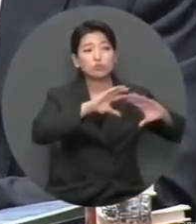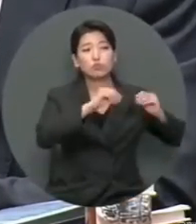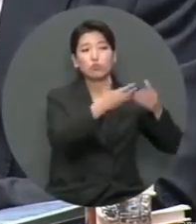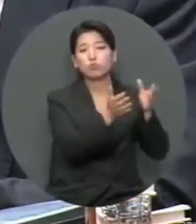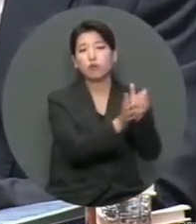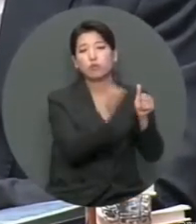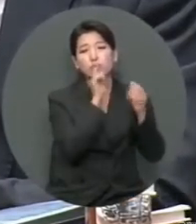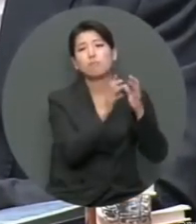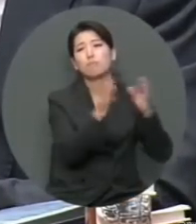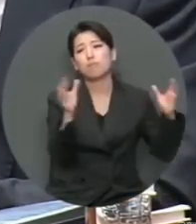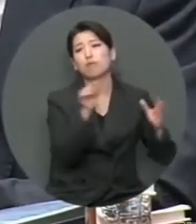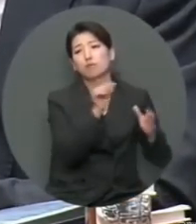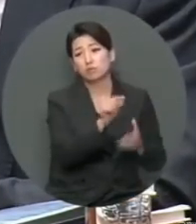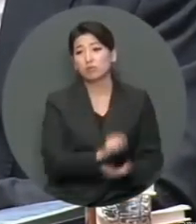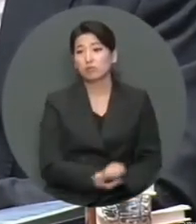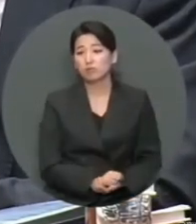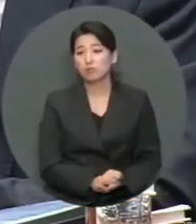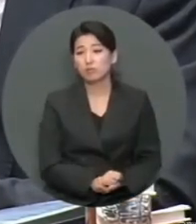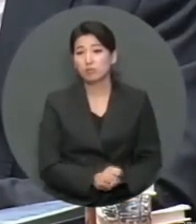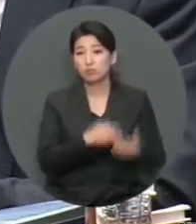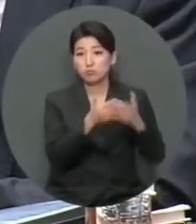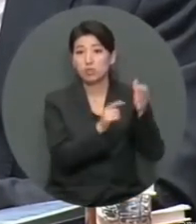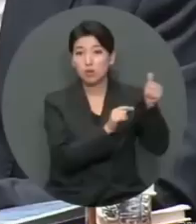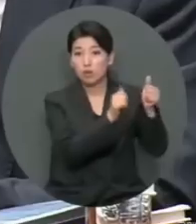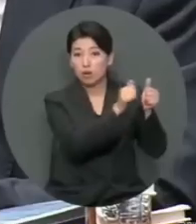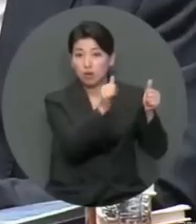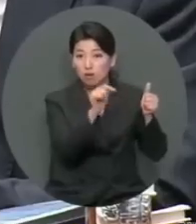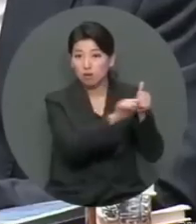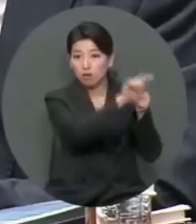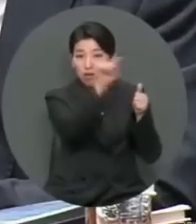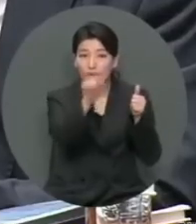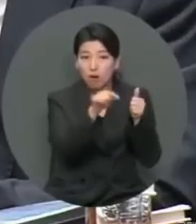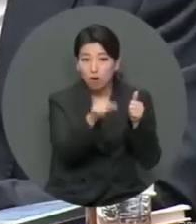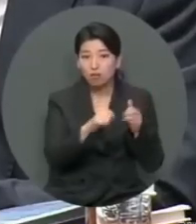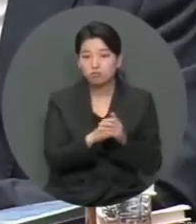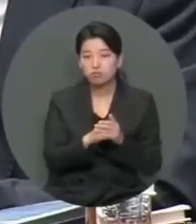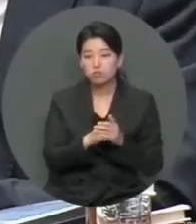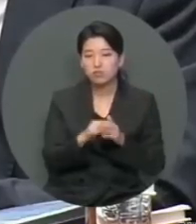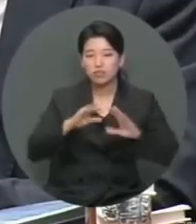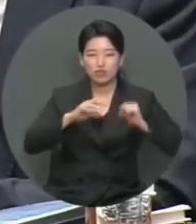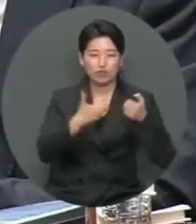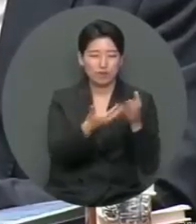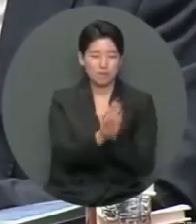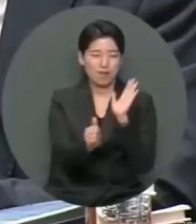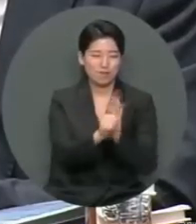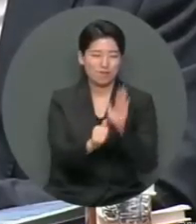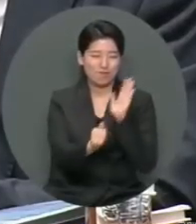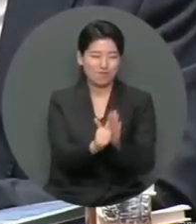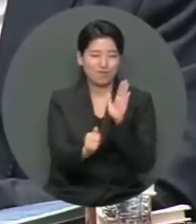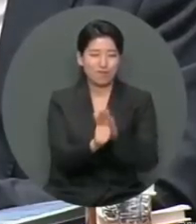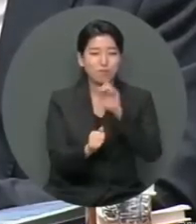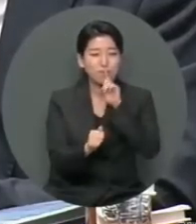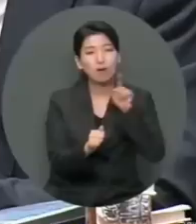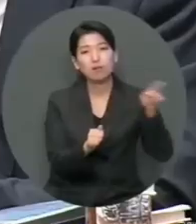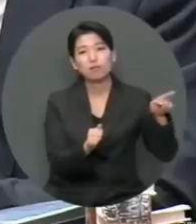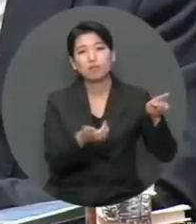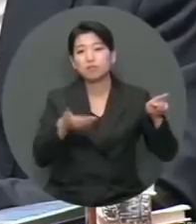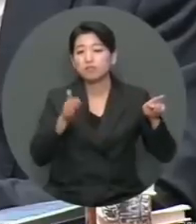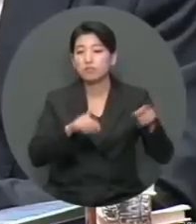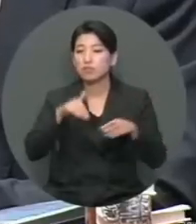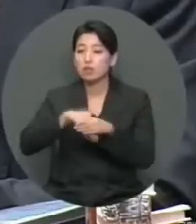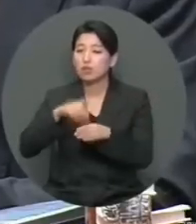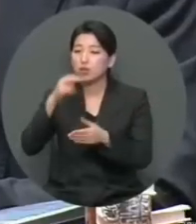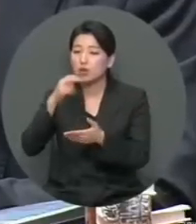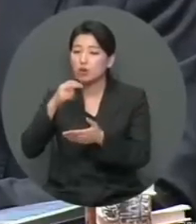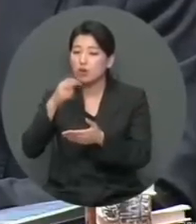왜 현직 장관님들이 이런 논란이 될 수 있는 중립 의무 위반의 소지가 있는 발언들을 하시는지를 잘